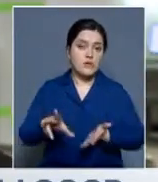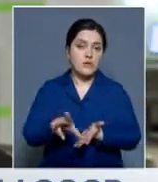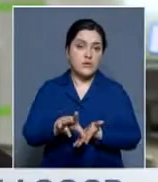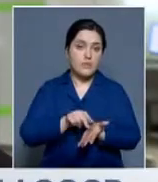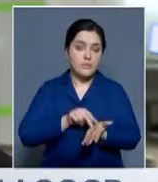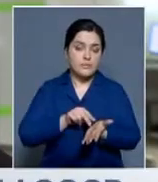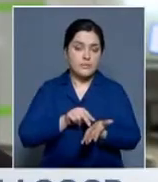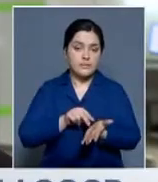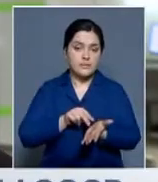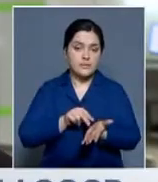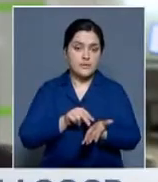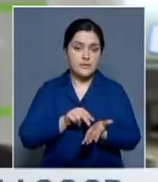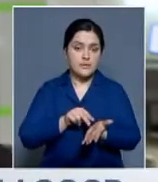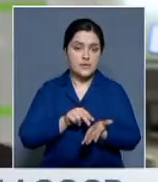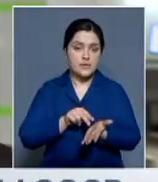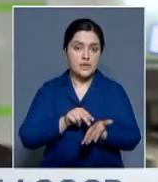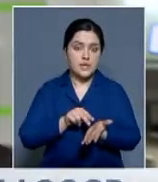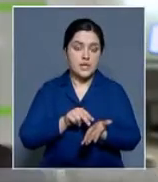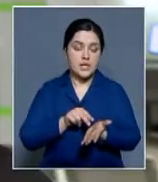Определенные